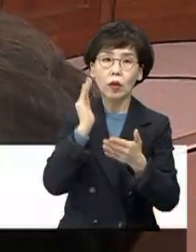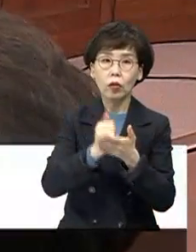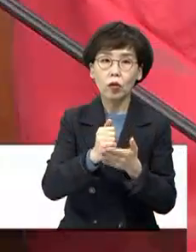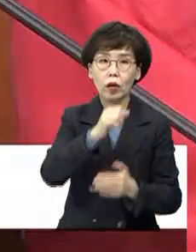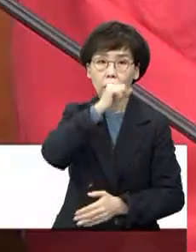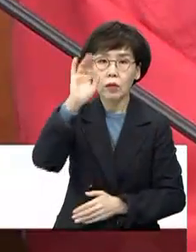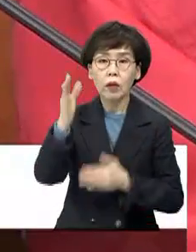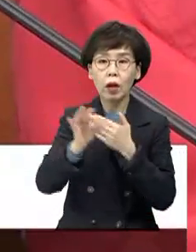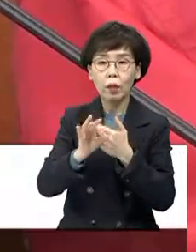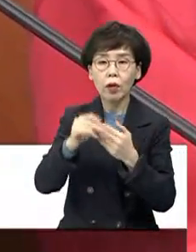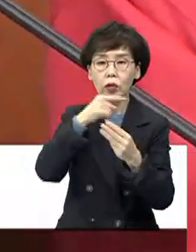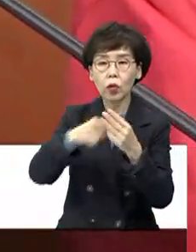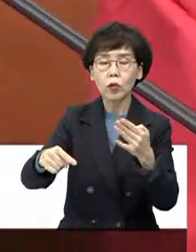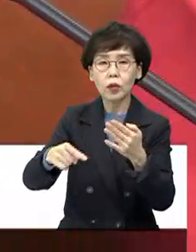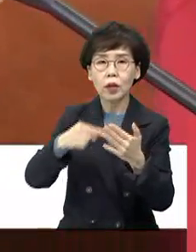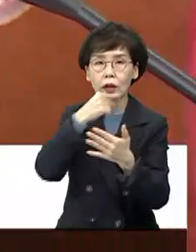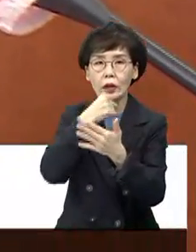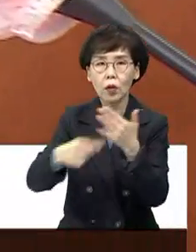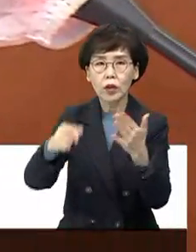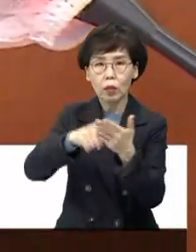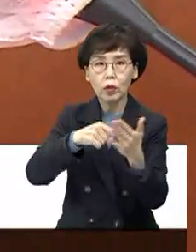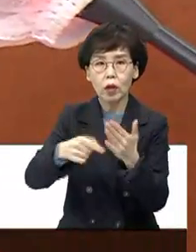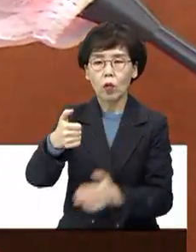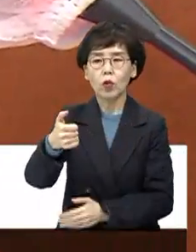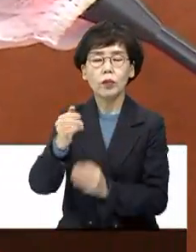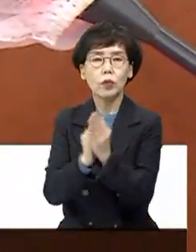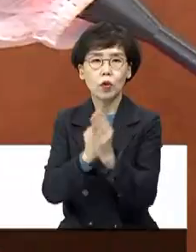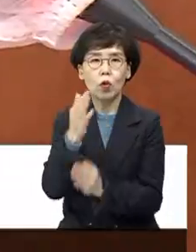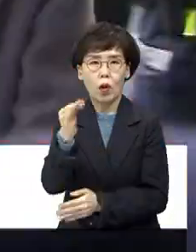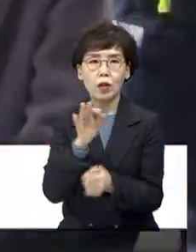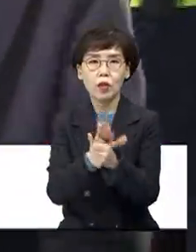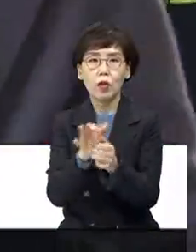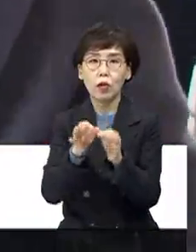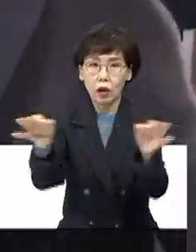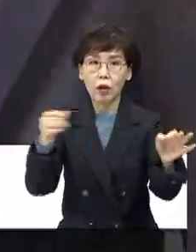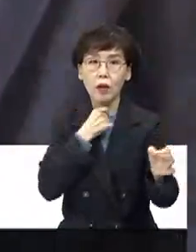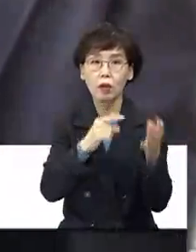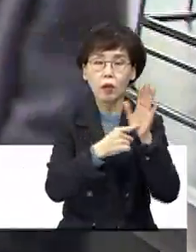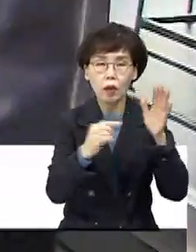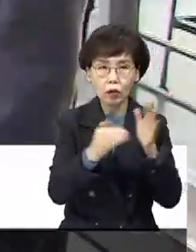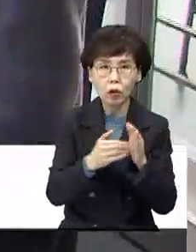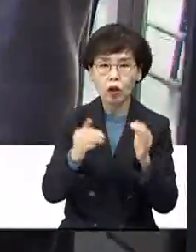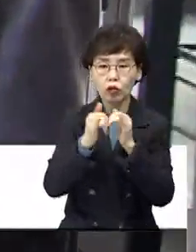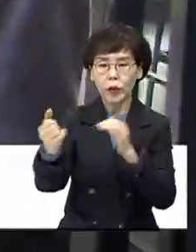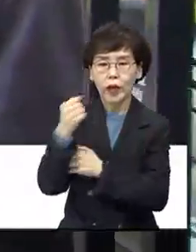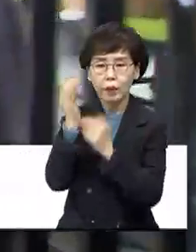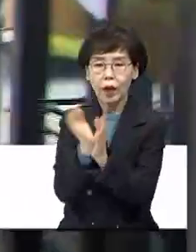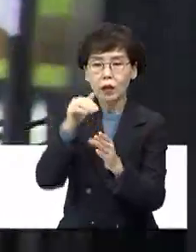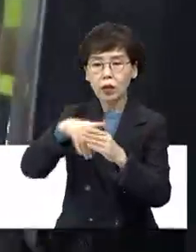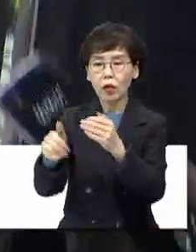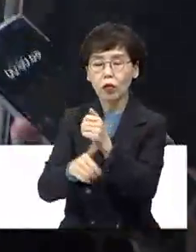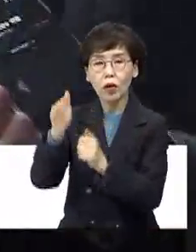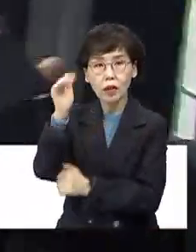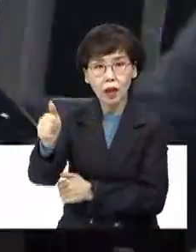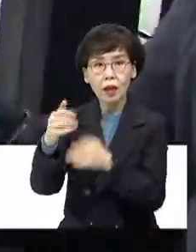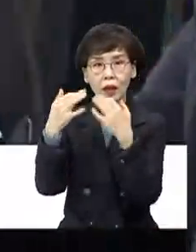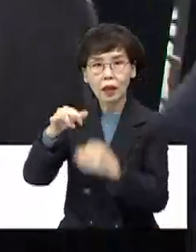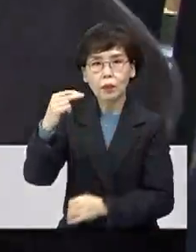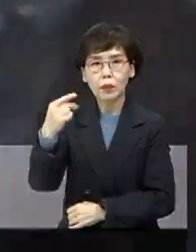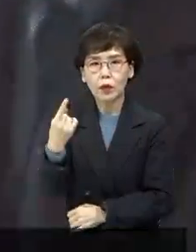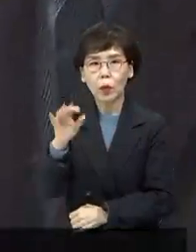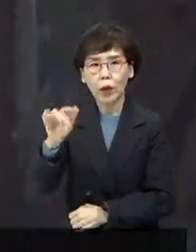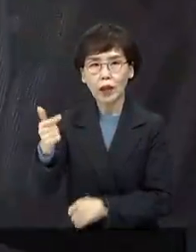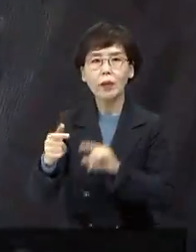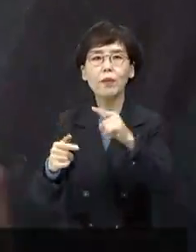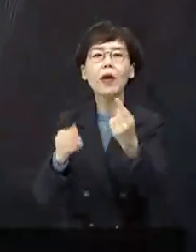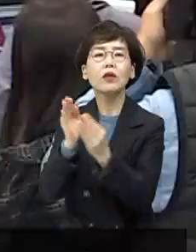당선되면 손실보상 명목으로 50조 원을 지원하겠다고 밝혔고, 나아가 김종인 국민의힘 총괄선대위원장은 100조 원 규모를